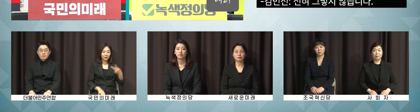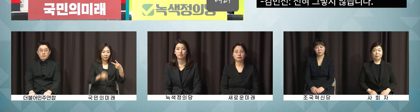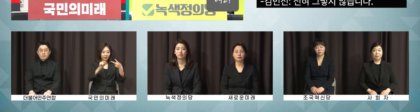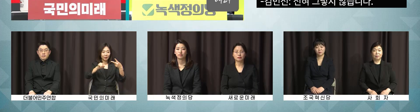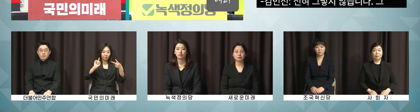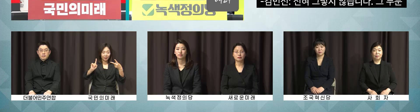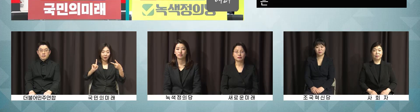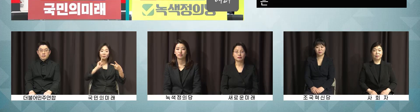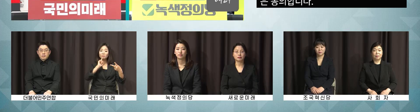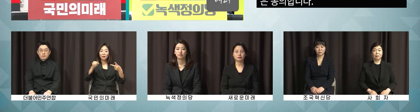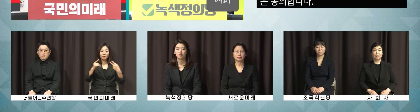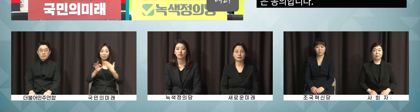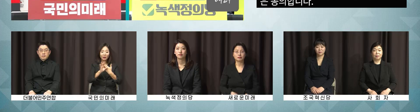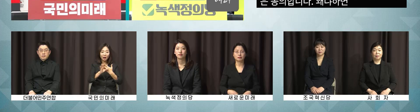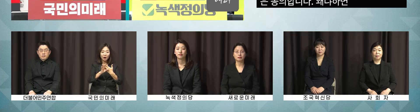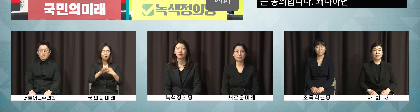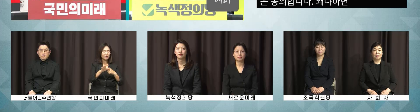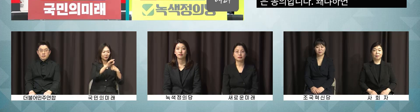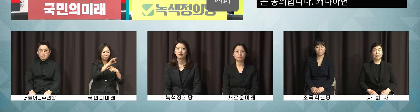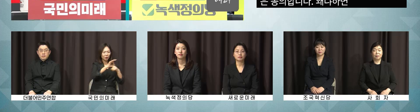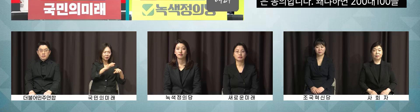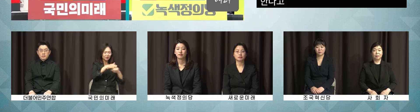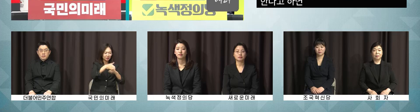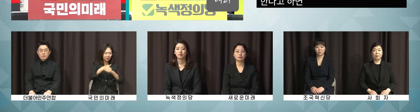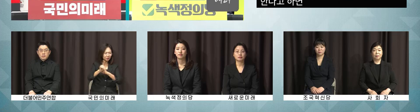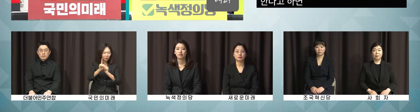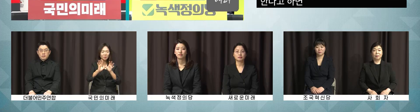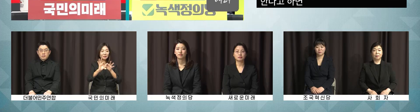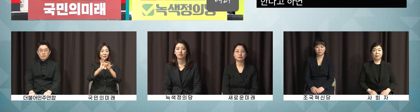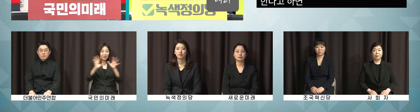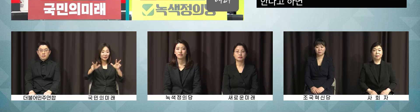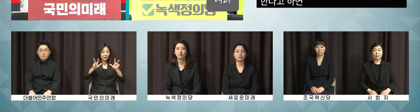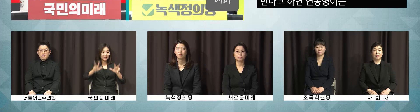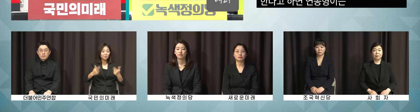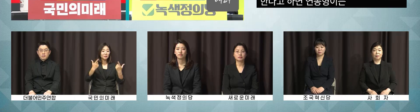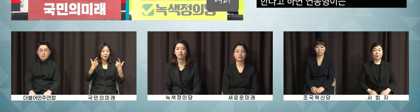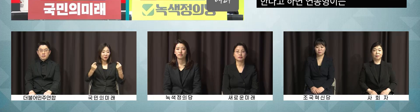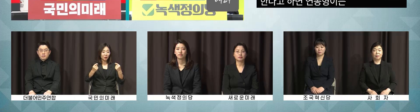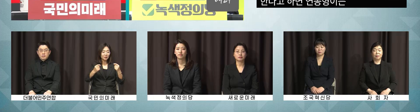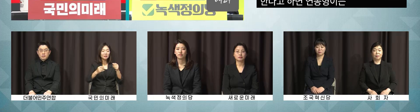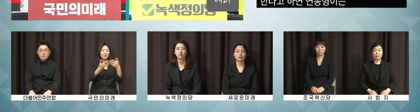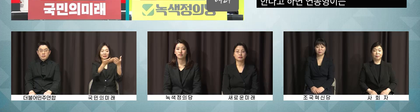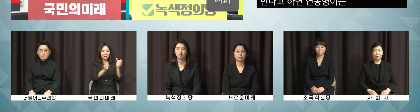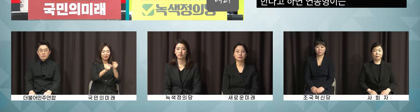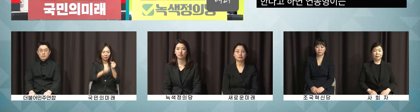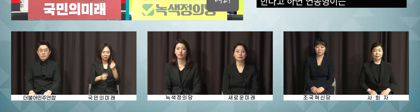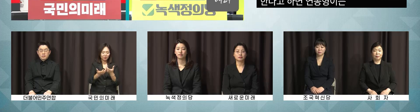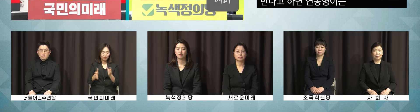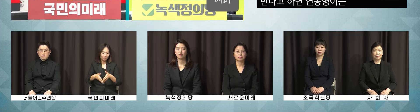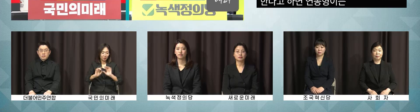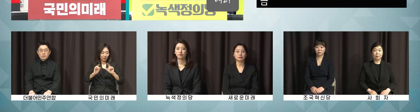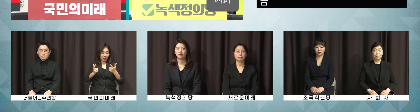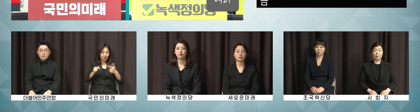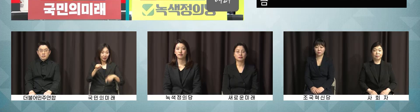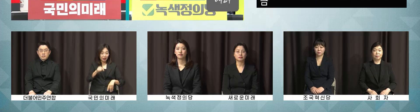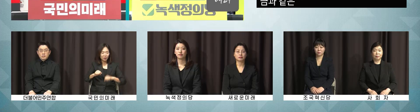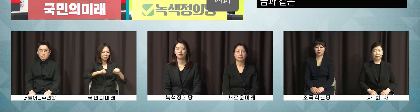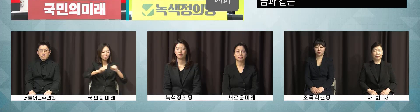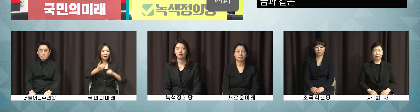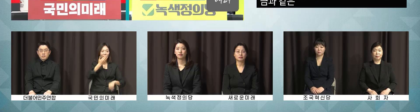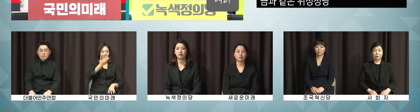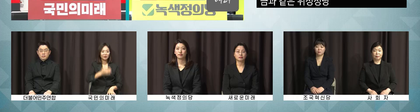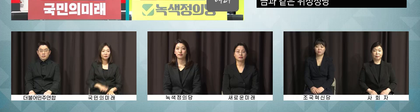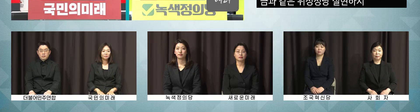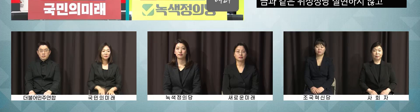100을 한다라고 하면 연동형이든 병렬형이든 어느 것이든 지금과 같은 위성정당이 출연하지 않고도 얼마든지 작동